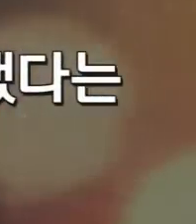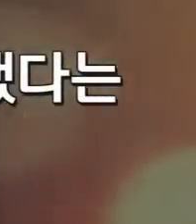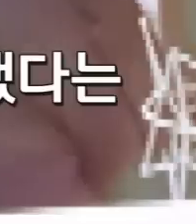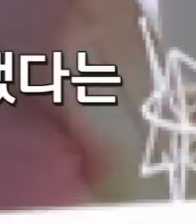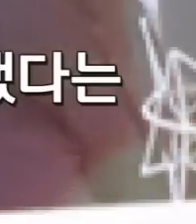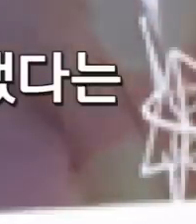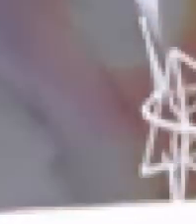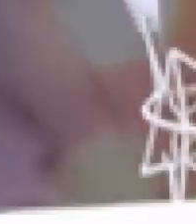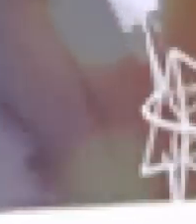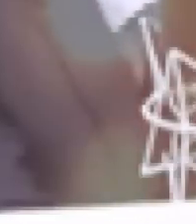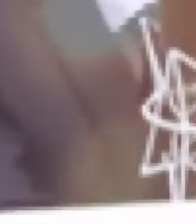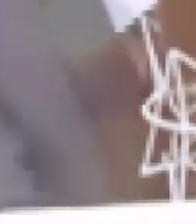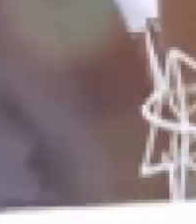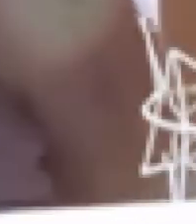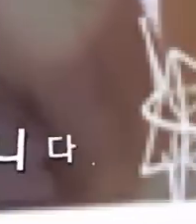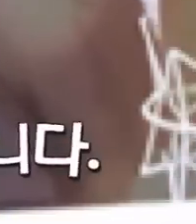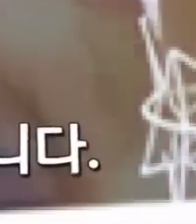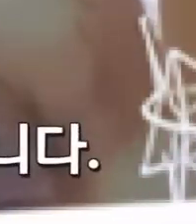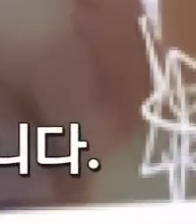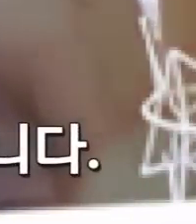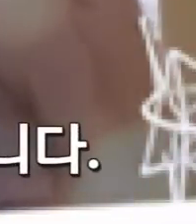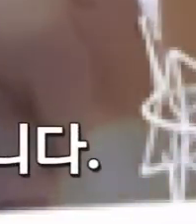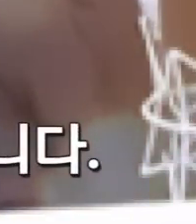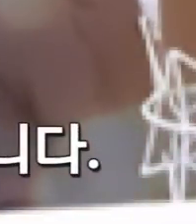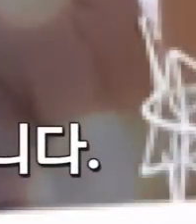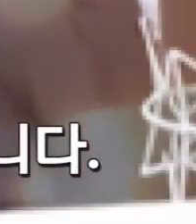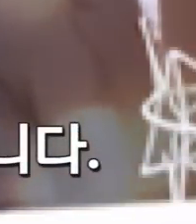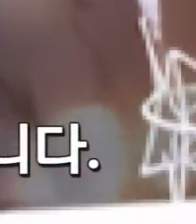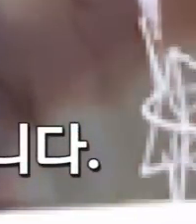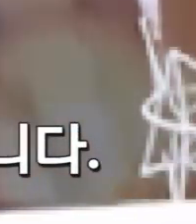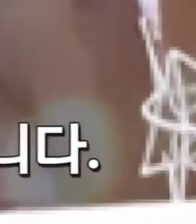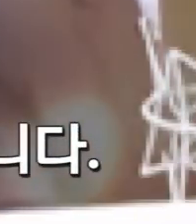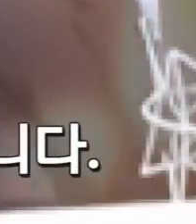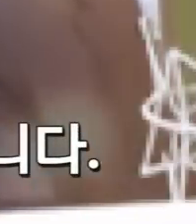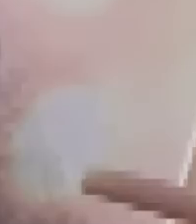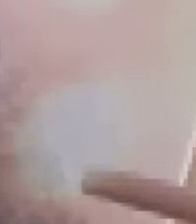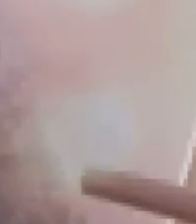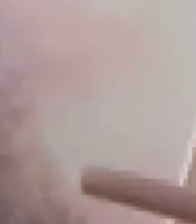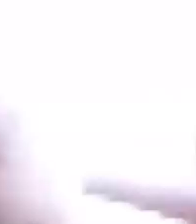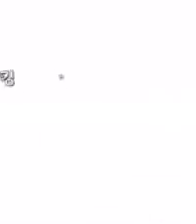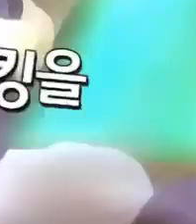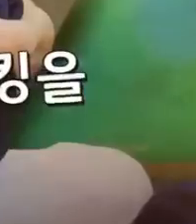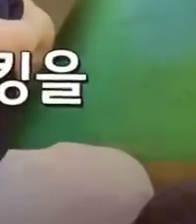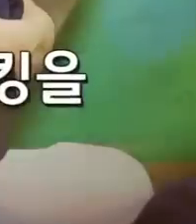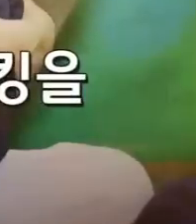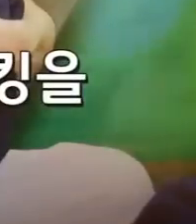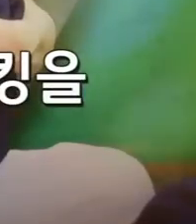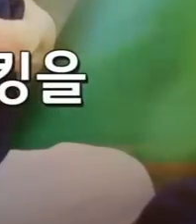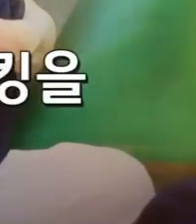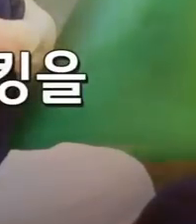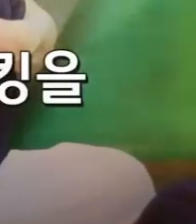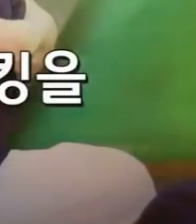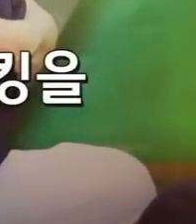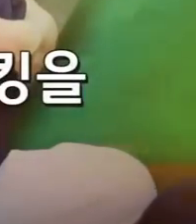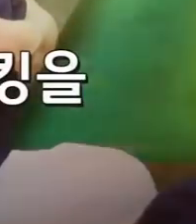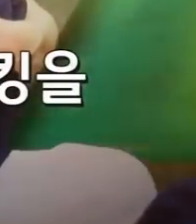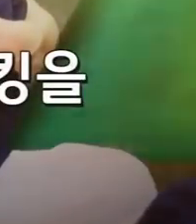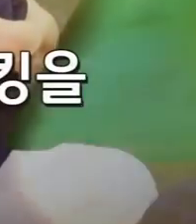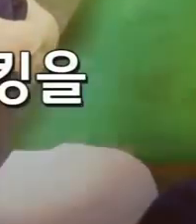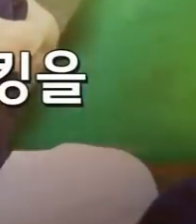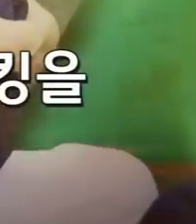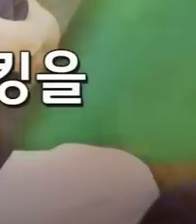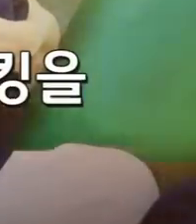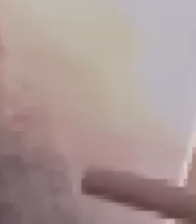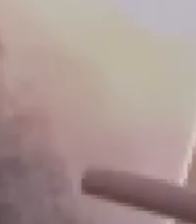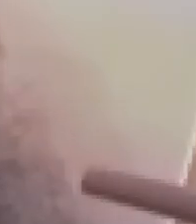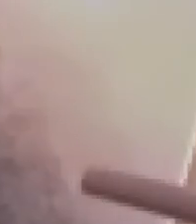나오던데요. 그 이런 점을 볼 때도 뭐 민주당 입장에서도 많이 참은 것 같습니다. 김건희 여사에 대해서 과도하게 스토커를